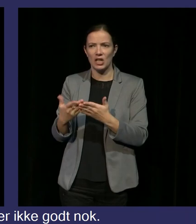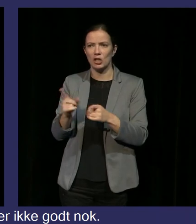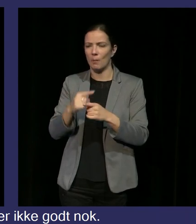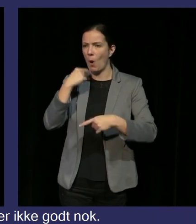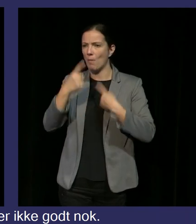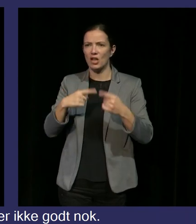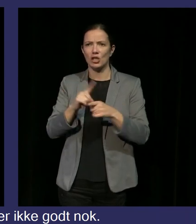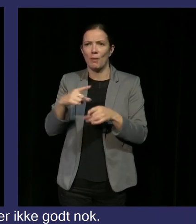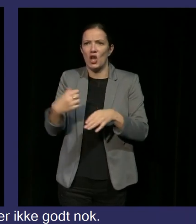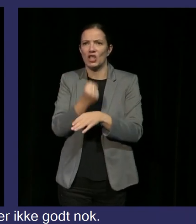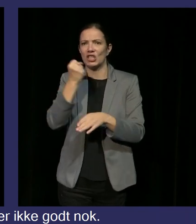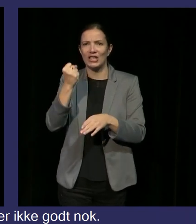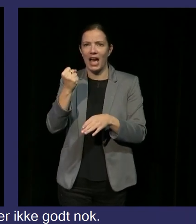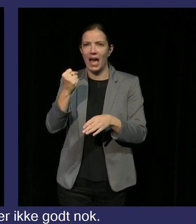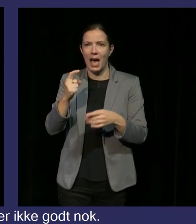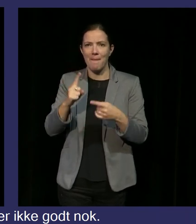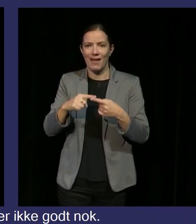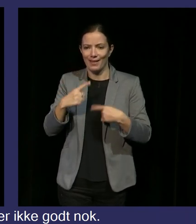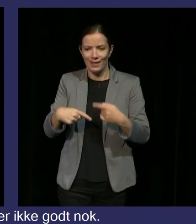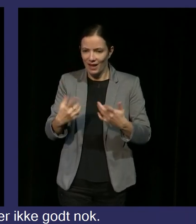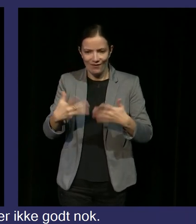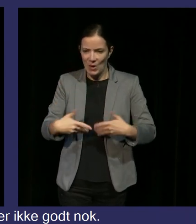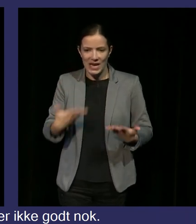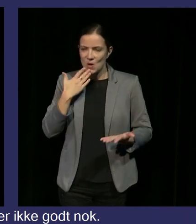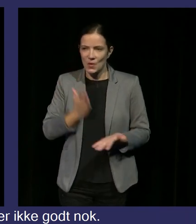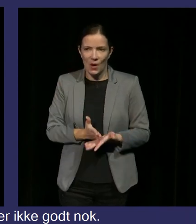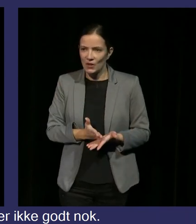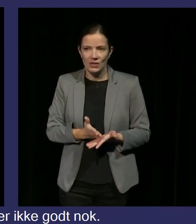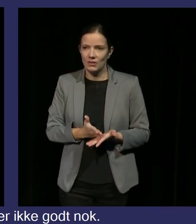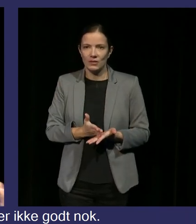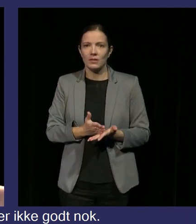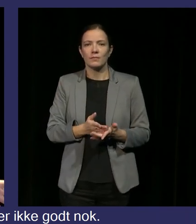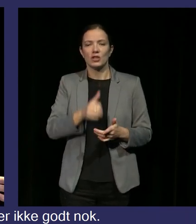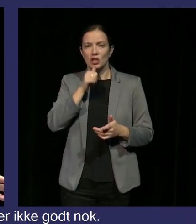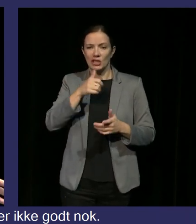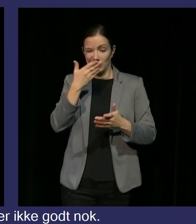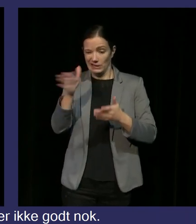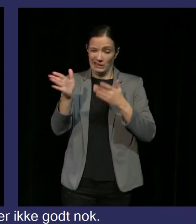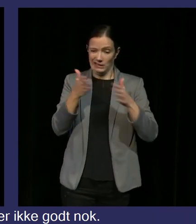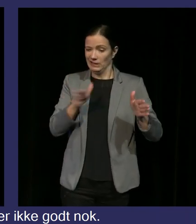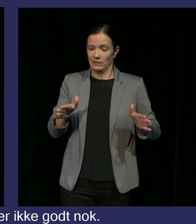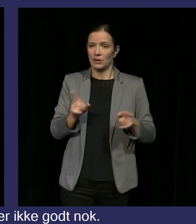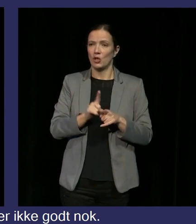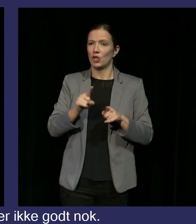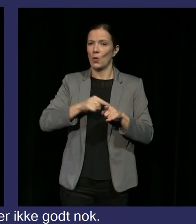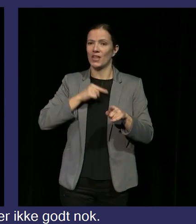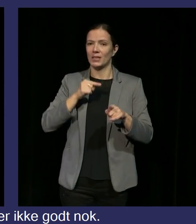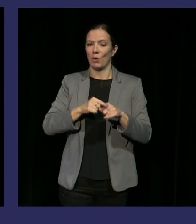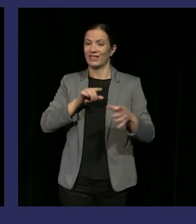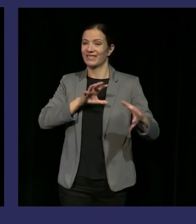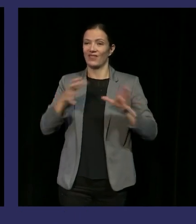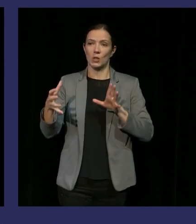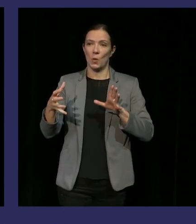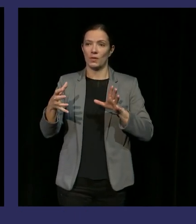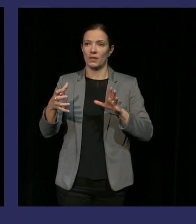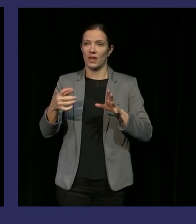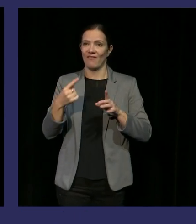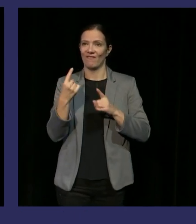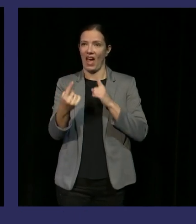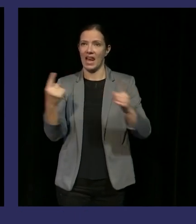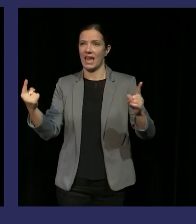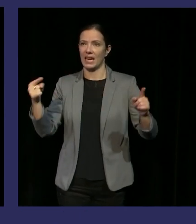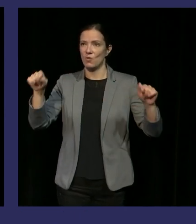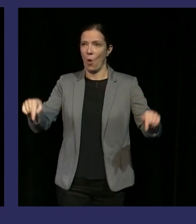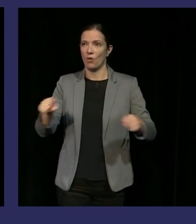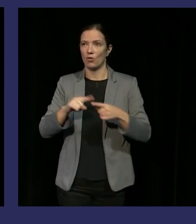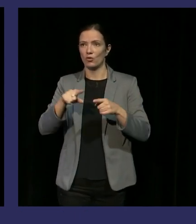som en eller annen ytelse var for noen ting, men det fungerer ikke godt nok. Ikke sant? Du må skrelle det litt av, og så må du ta utgangspunkt i de situasjonene som den enkelte i, og